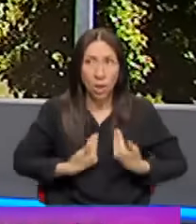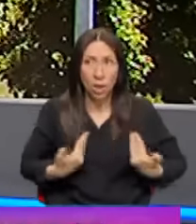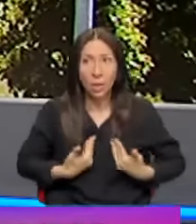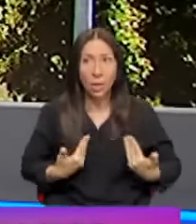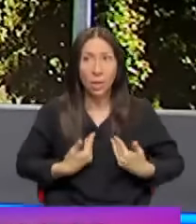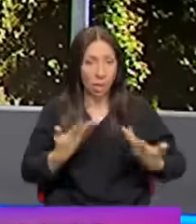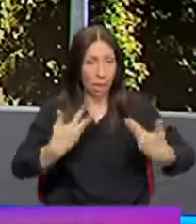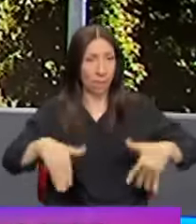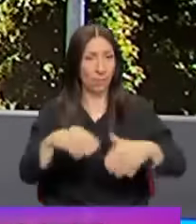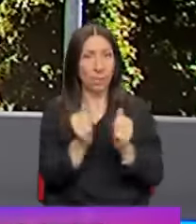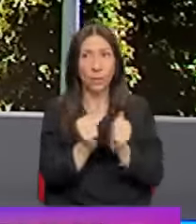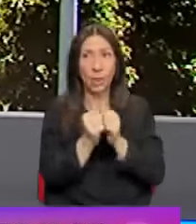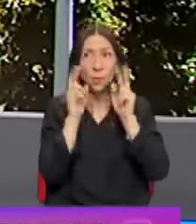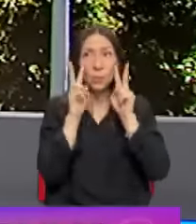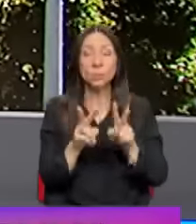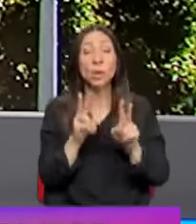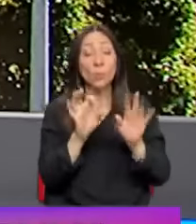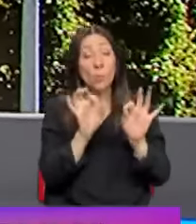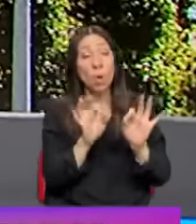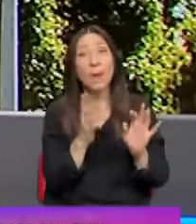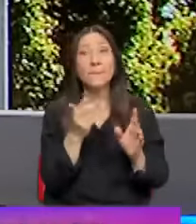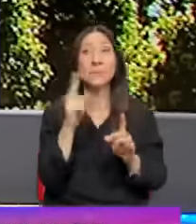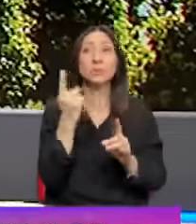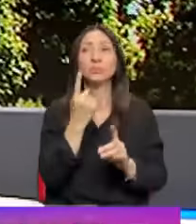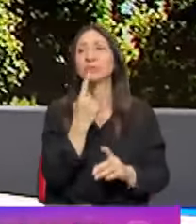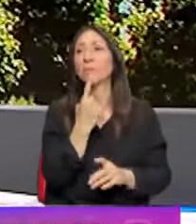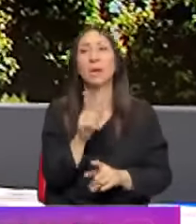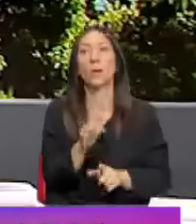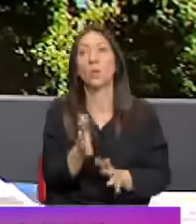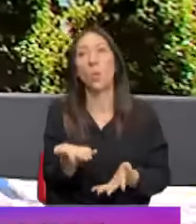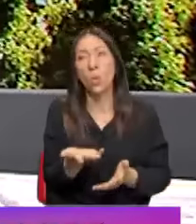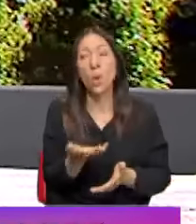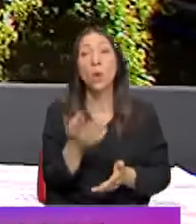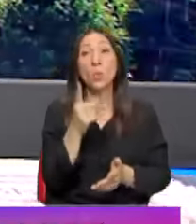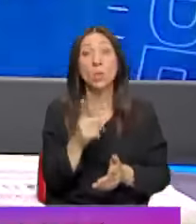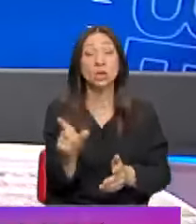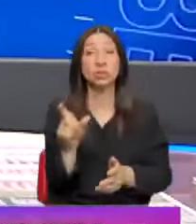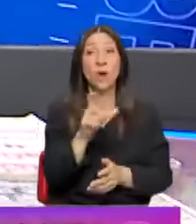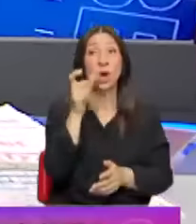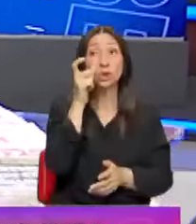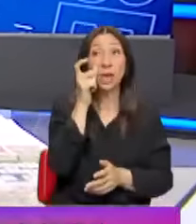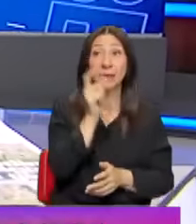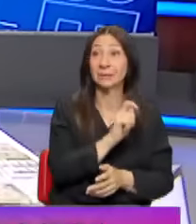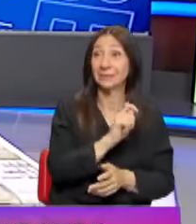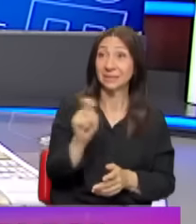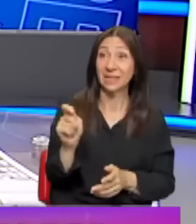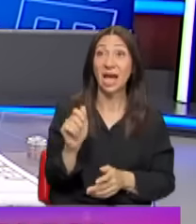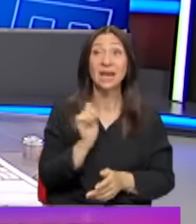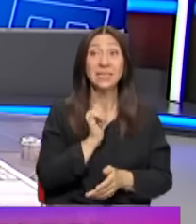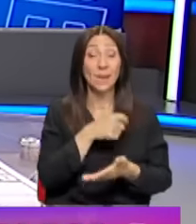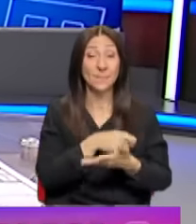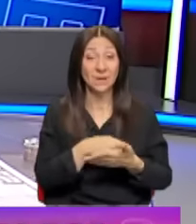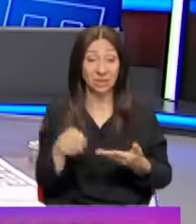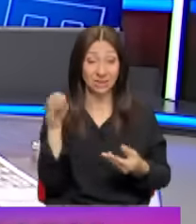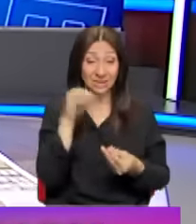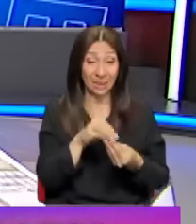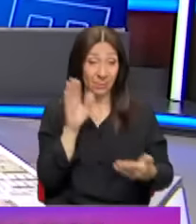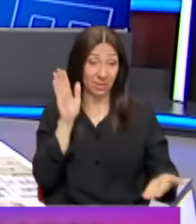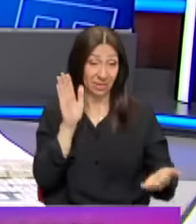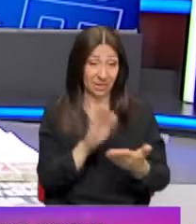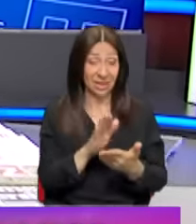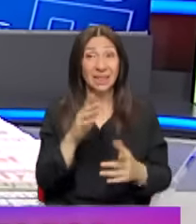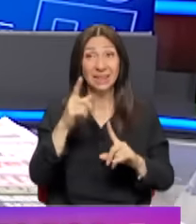beraber tecrübe ediyoruz. Dolayısıyla görünen köy de pek kılavuz istemiyor. Buna cevaben Özgür Özel de dedi ki asgari ücrete zam